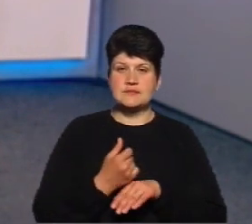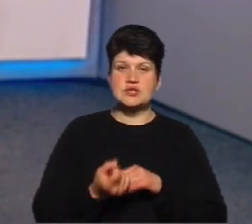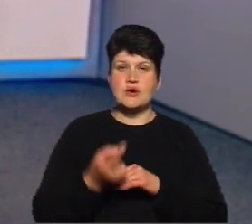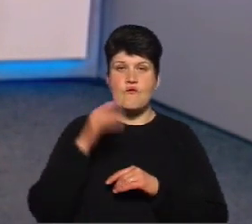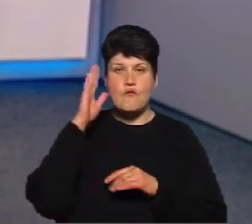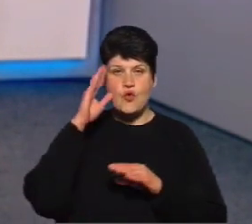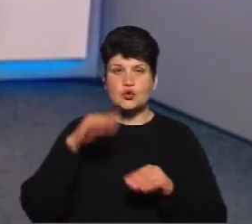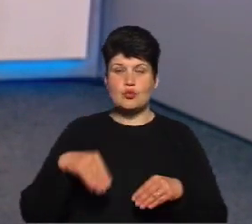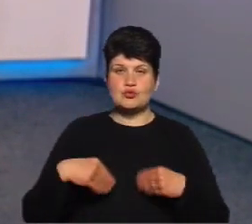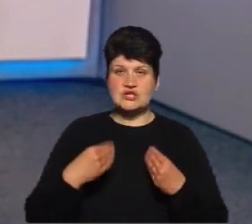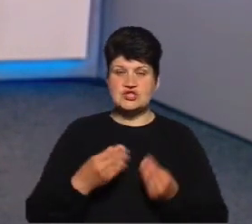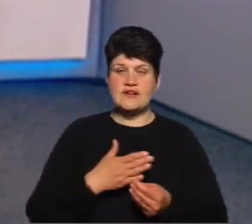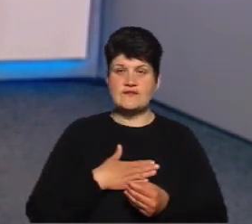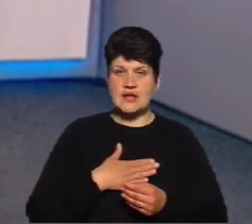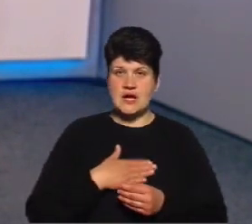в нашій області, конкретно,